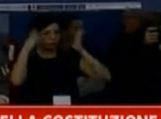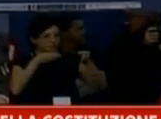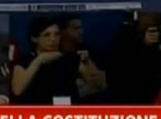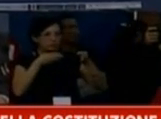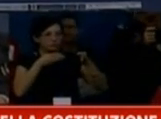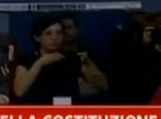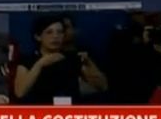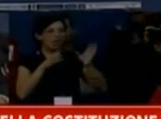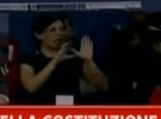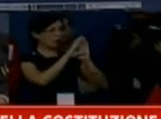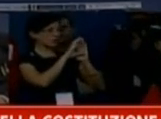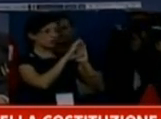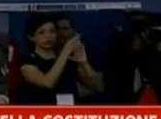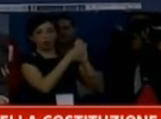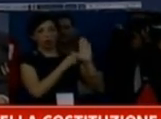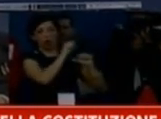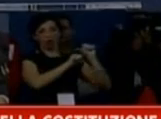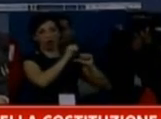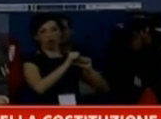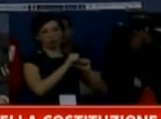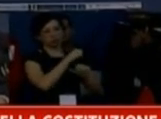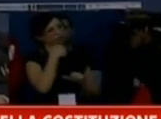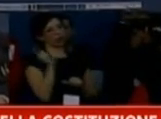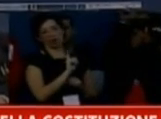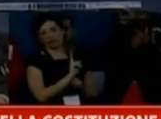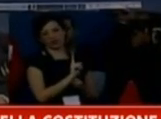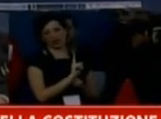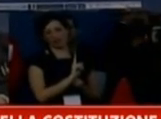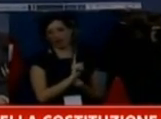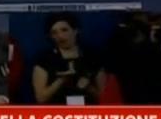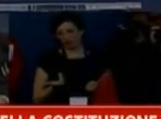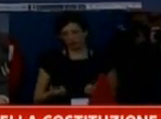qualche articolo della Costituzione.